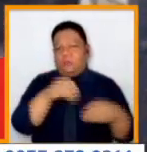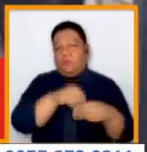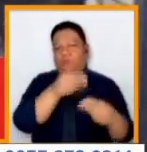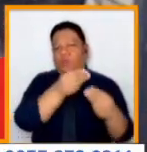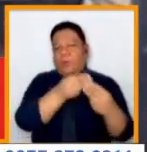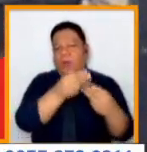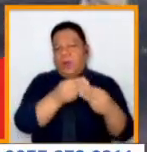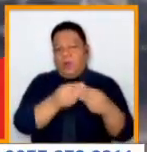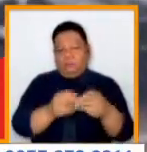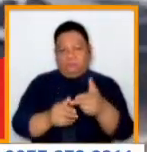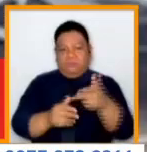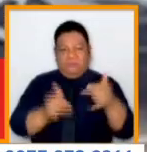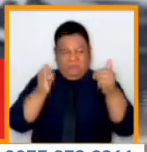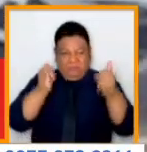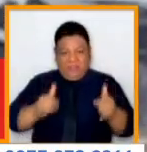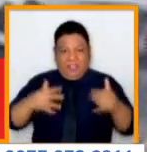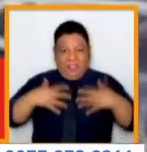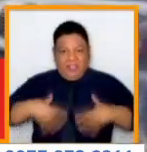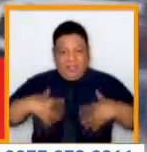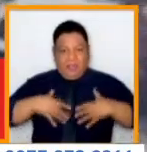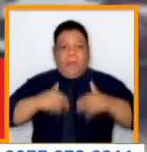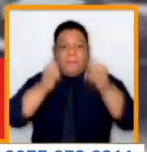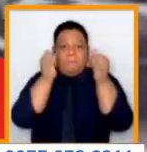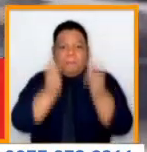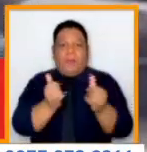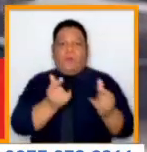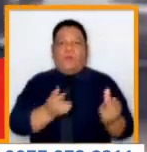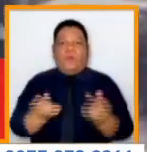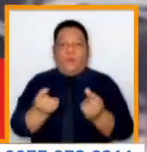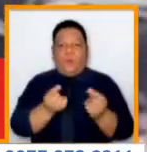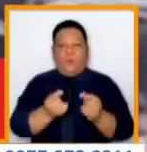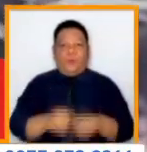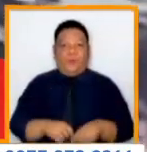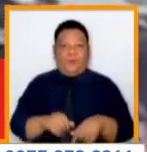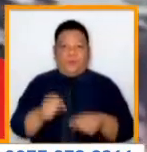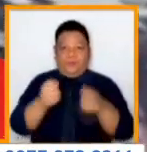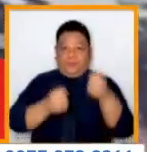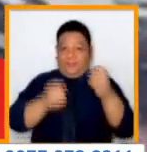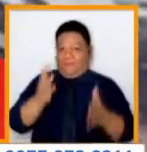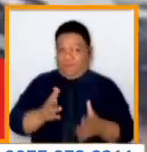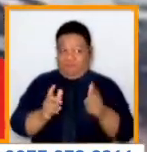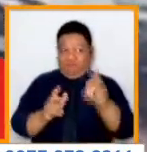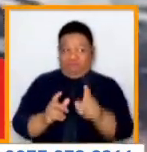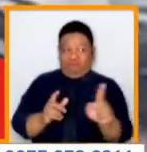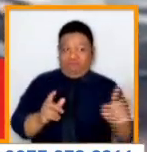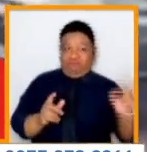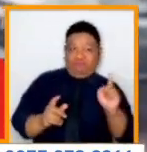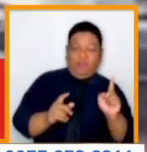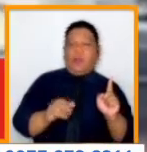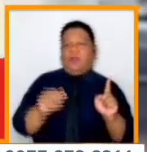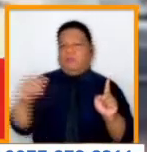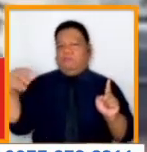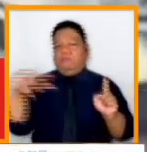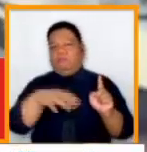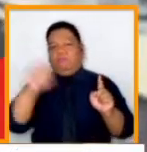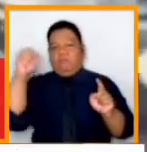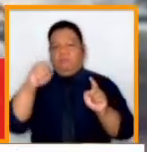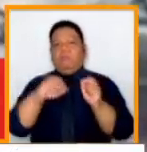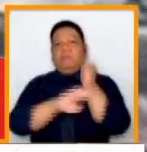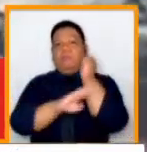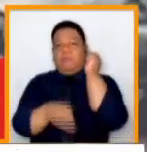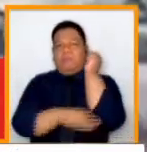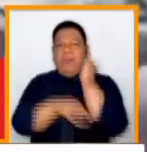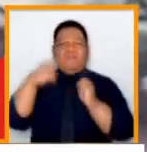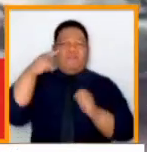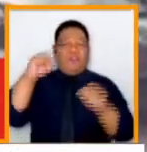pareho ang kanilang modus. Paglabas ng driver, siya na namang salisin ng mga kawatan. Gym bag na may lamang mga damit at mamahaling earphones